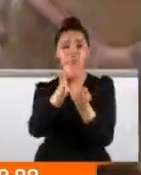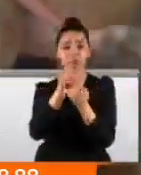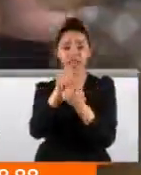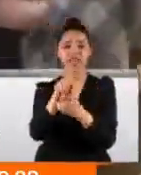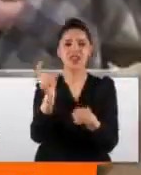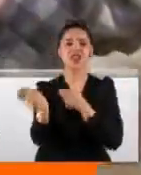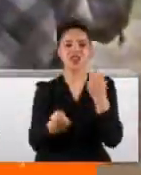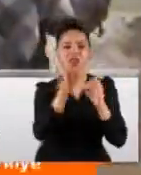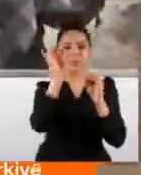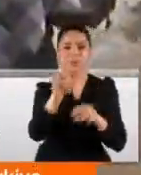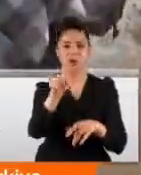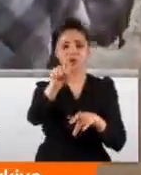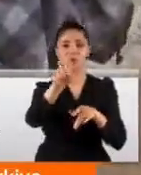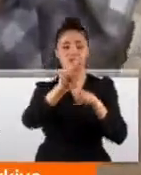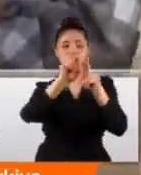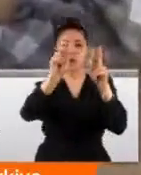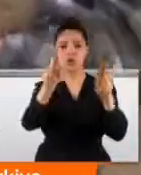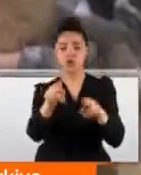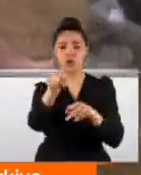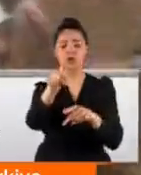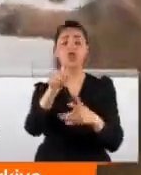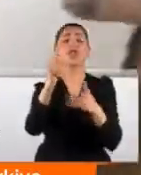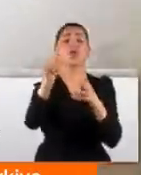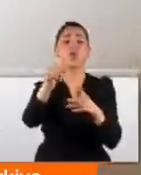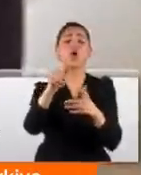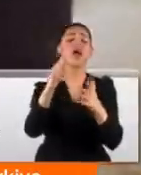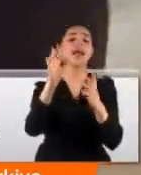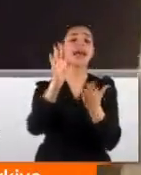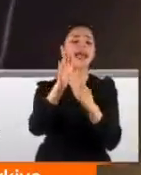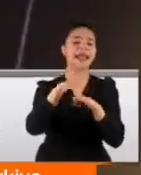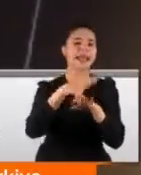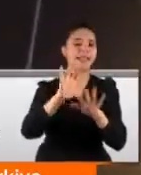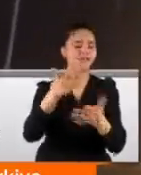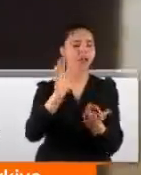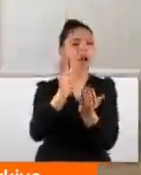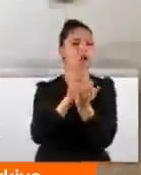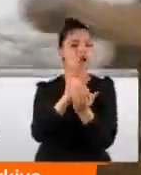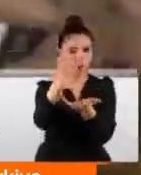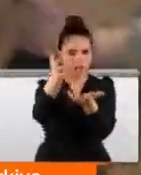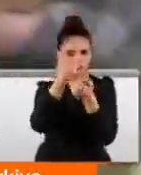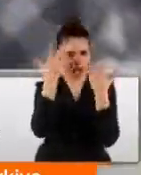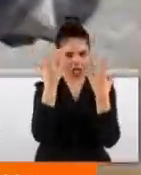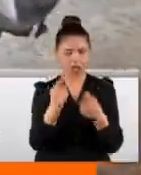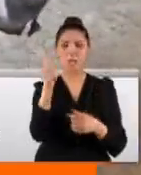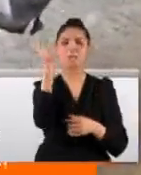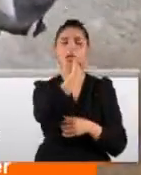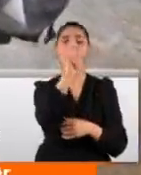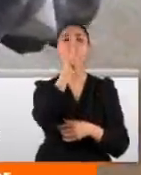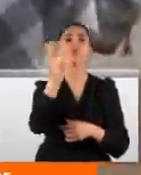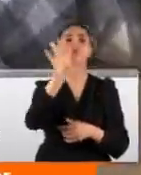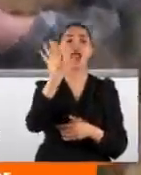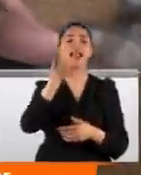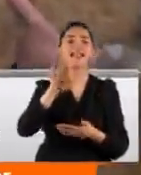koydu. Bu barınaktan kedi veya köpek sahiplenen herkese aylık 150 liralık maddi destek